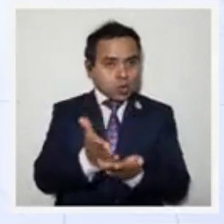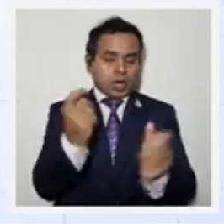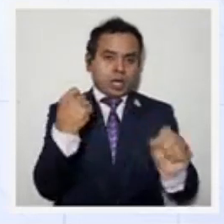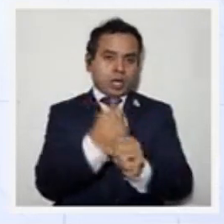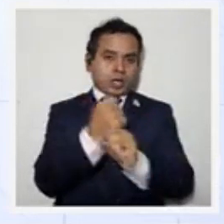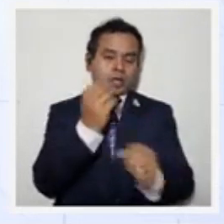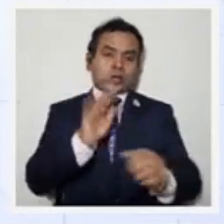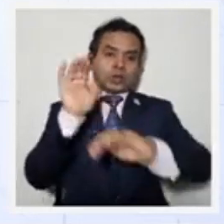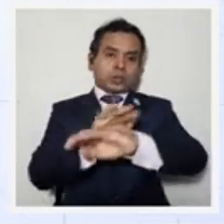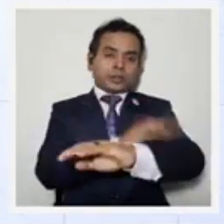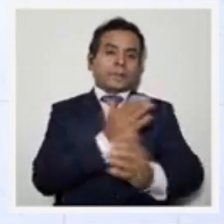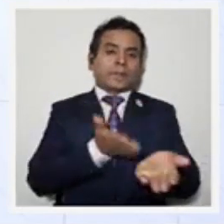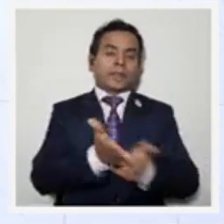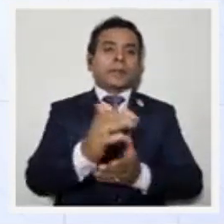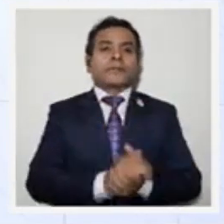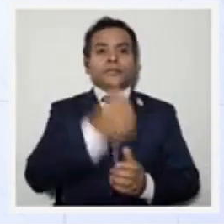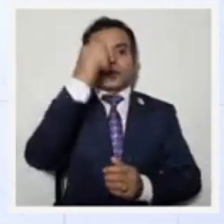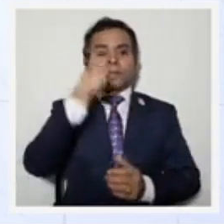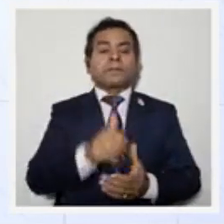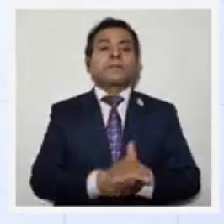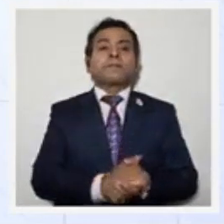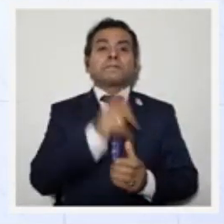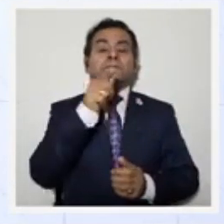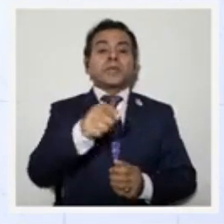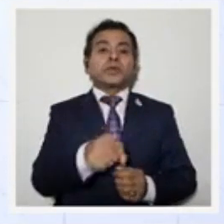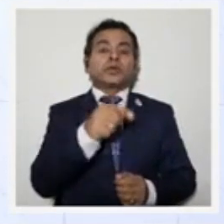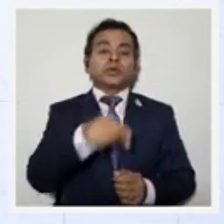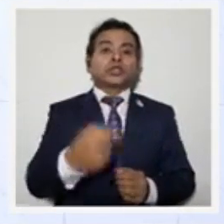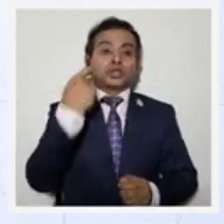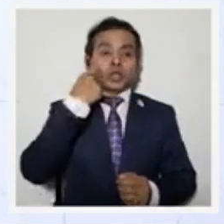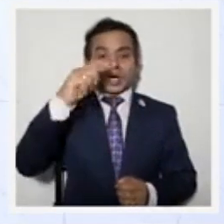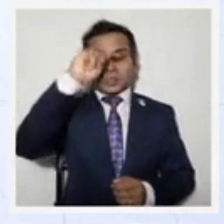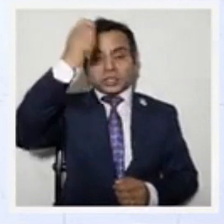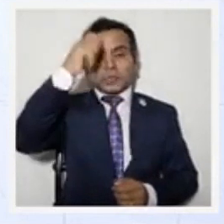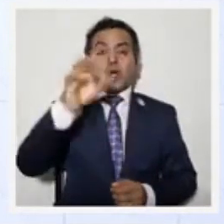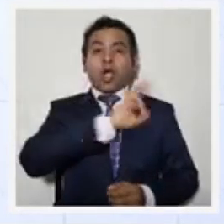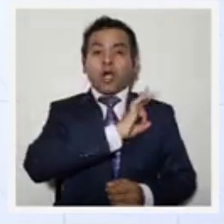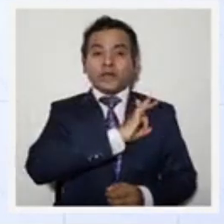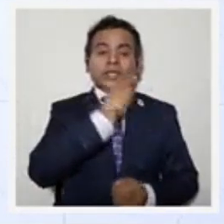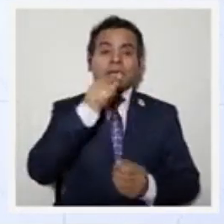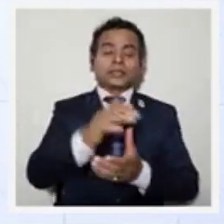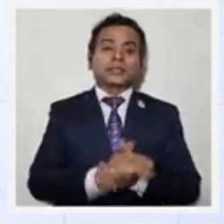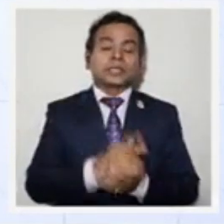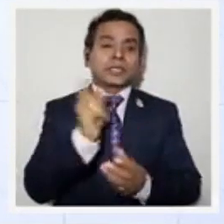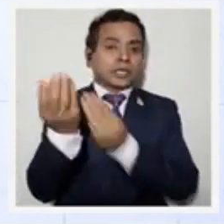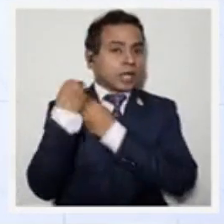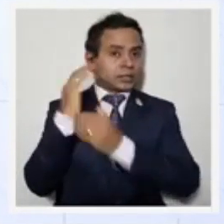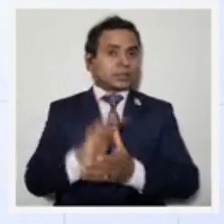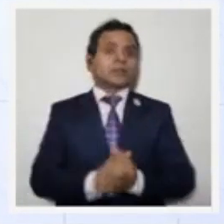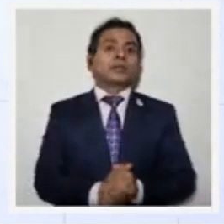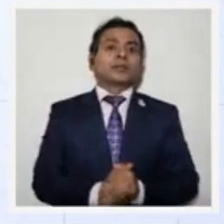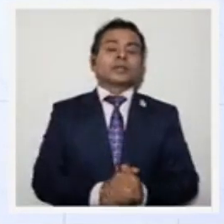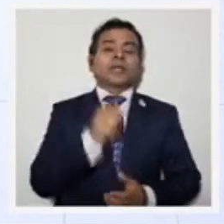নির্দেশনা অনুযায়ী এখন থেকেই বিশেষভাবে প্রস্তুতি গ্রহণ করবেন। 3য় অধ্যায়ে বিভিন্ন বয়স পেশার মানুষের